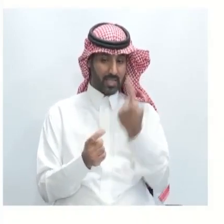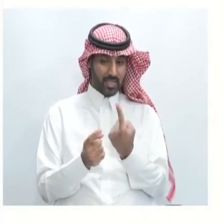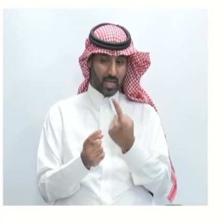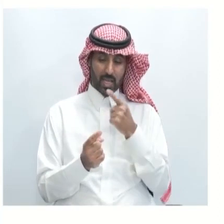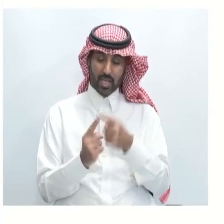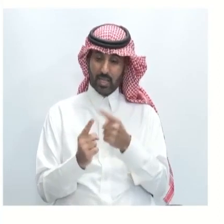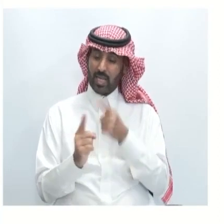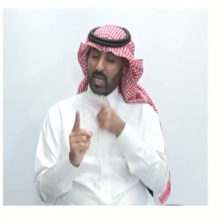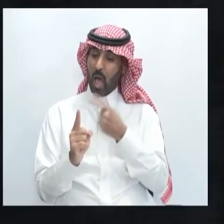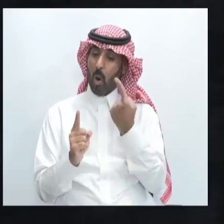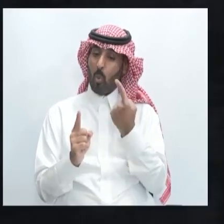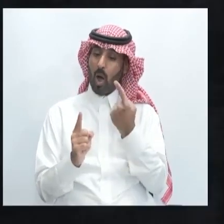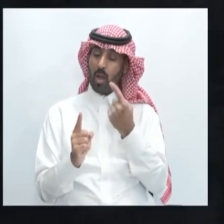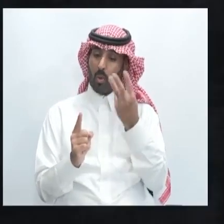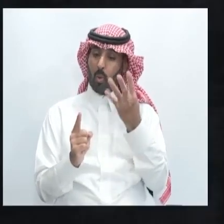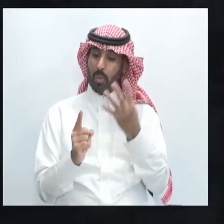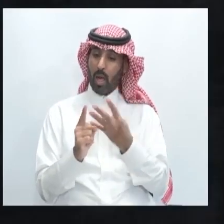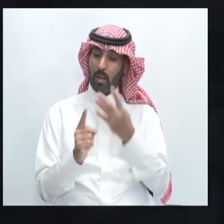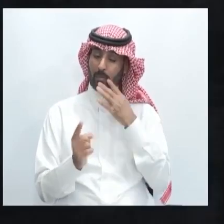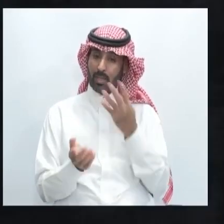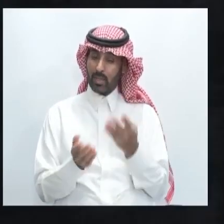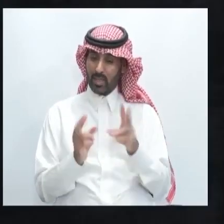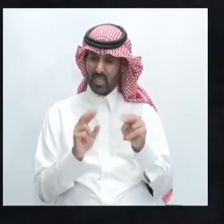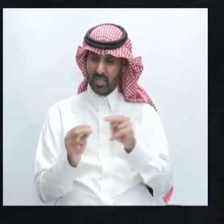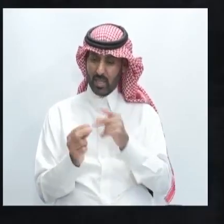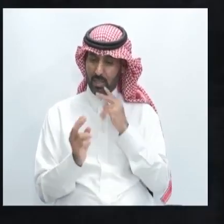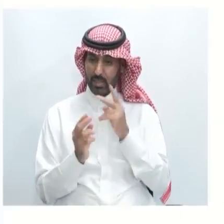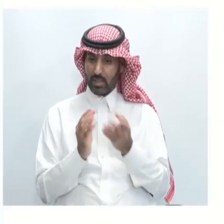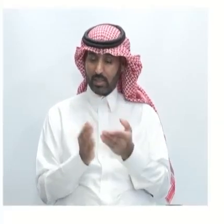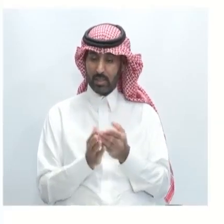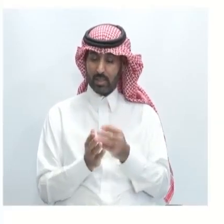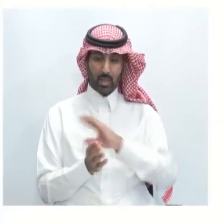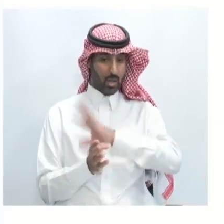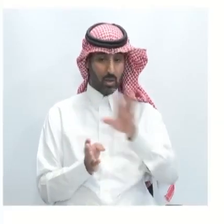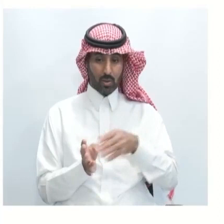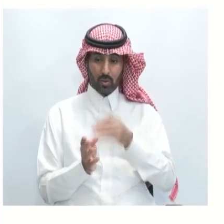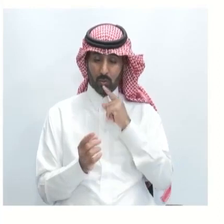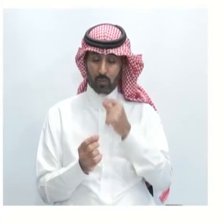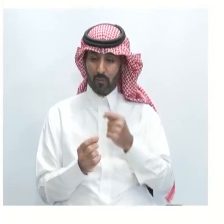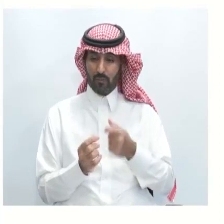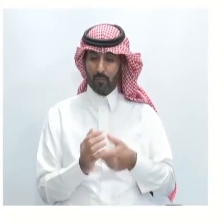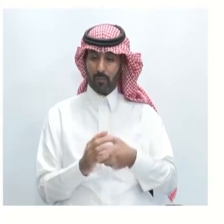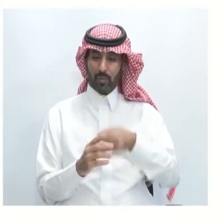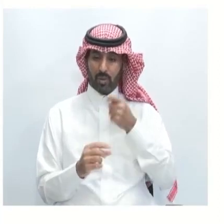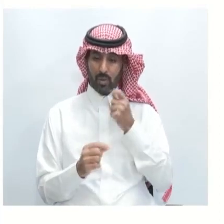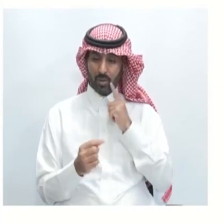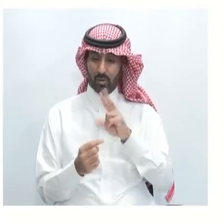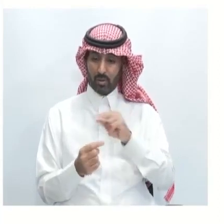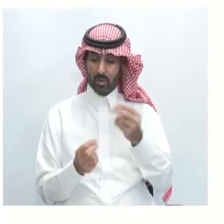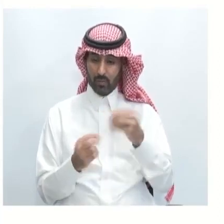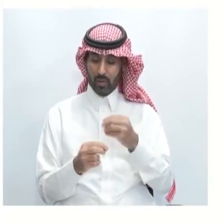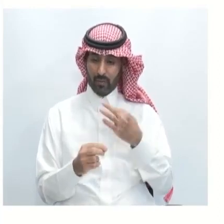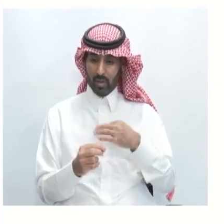تتحدث عن الشكل الاول للقياس فقط وهي جميعها منتجه اذا توافر